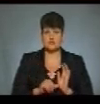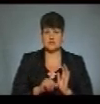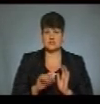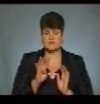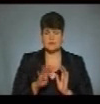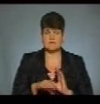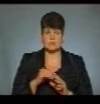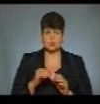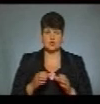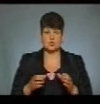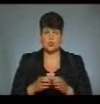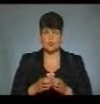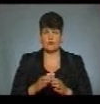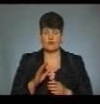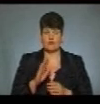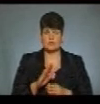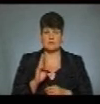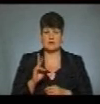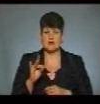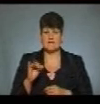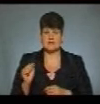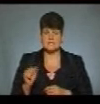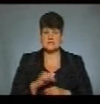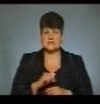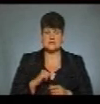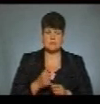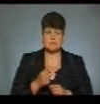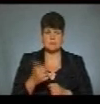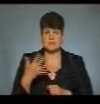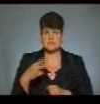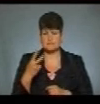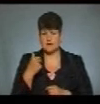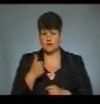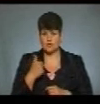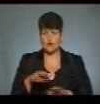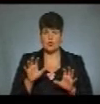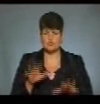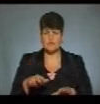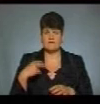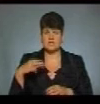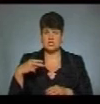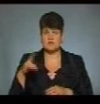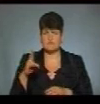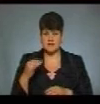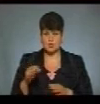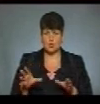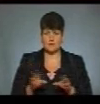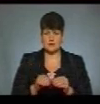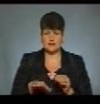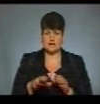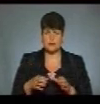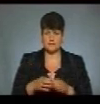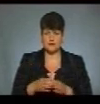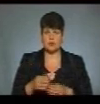164-й виборчий округ. Володимир Кравець – самовисуванець, 52 роки, голова Вишнівецької об'єднаної територіальної громади.